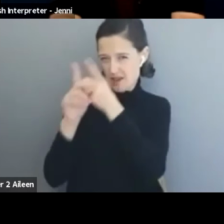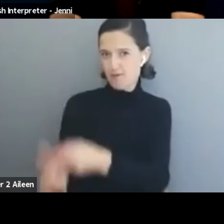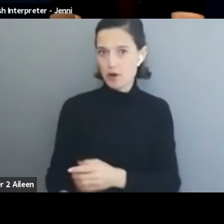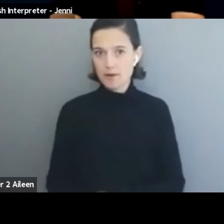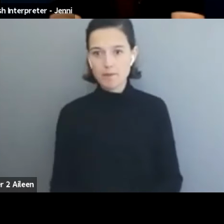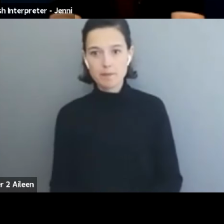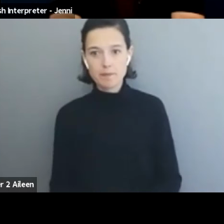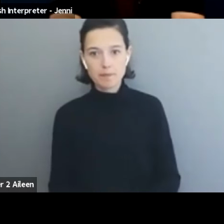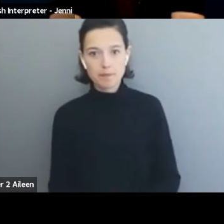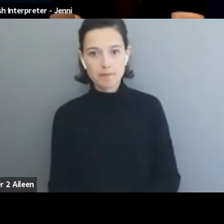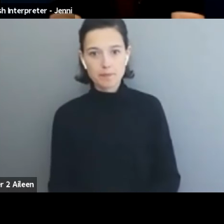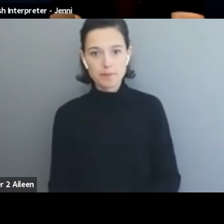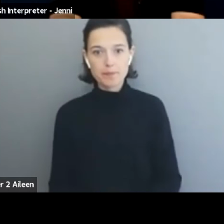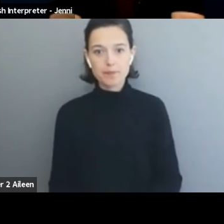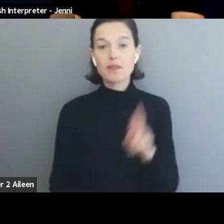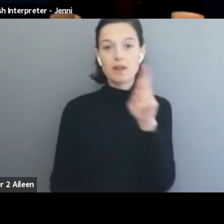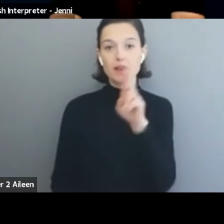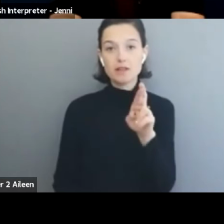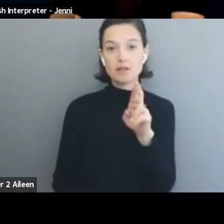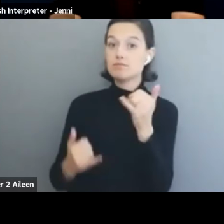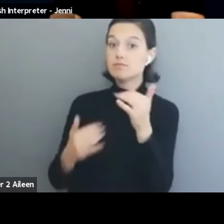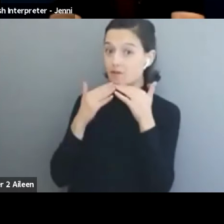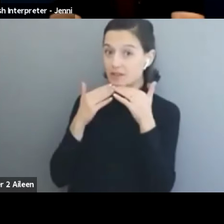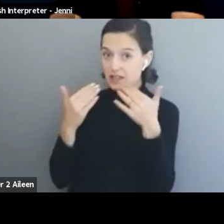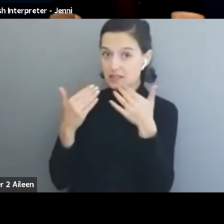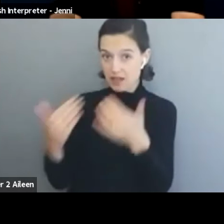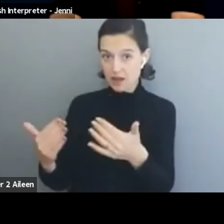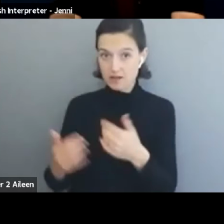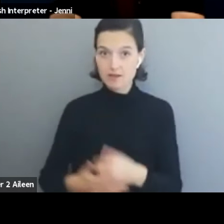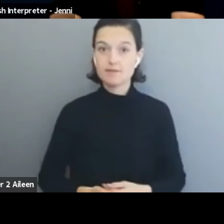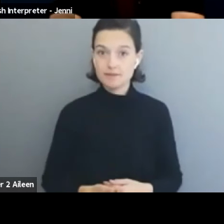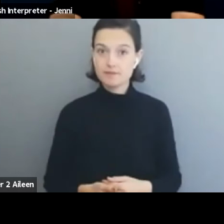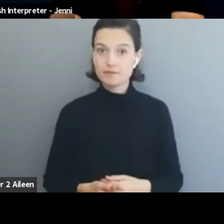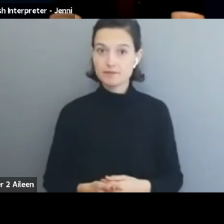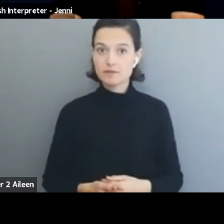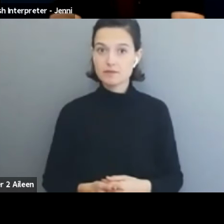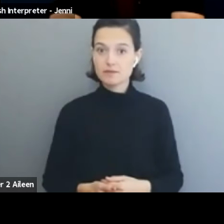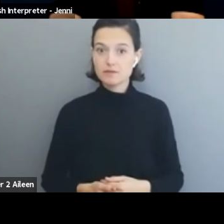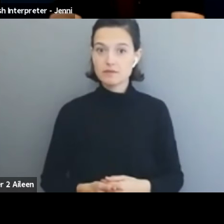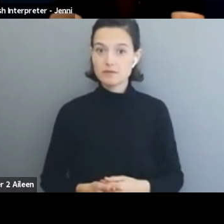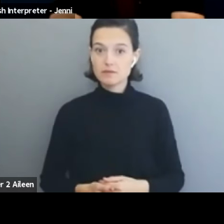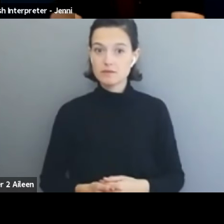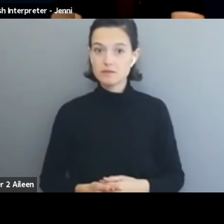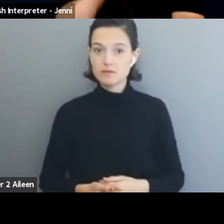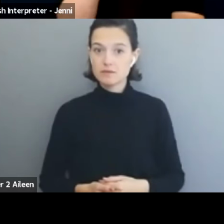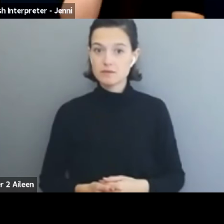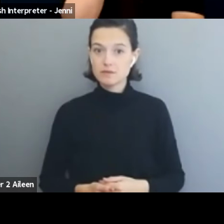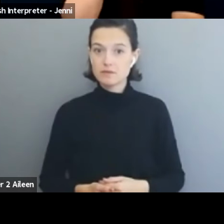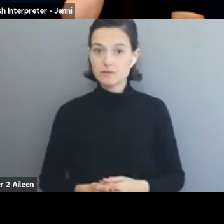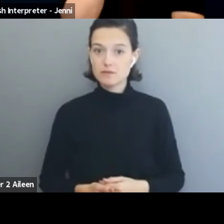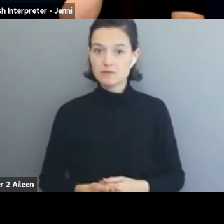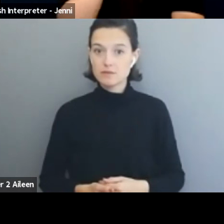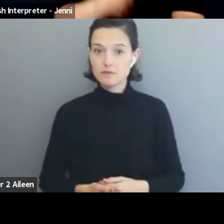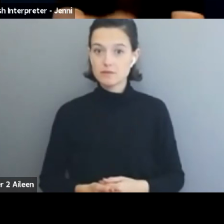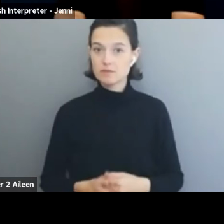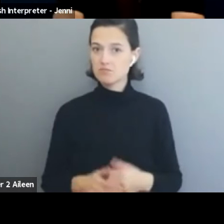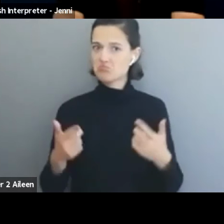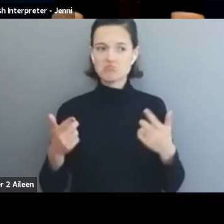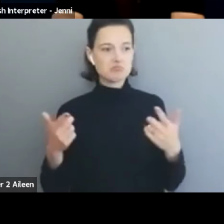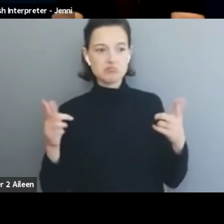Ja, vielen Dank, Clemens. Ich gucke jetzt nochmal, ich sehe hier keine weiteren Fragen im